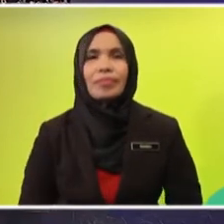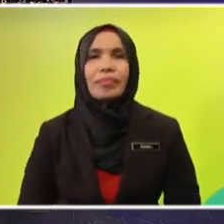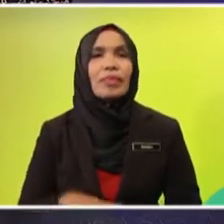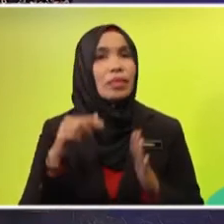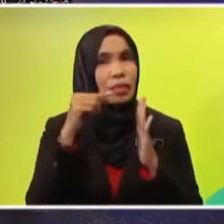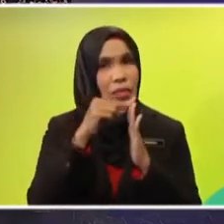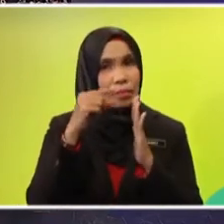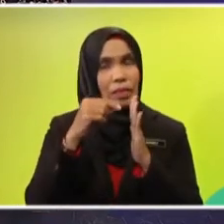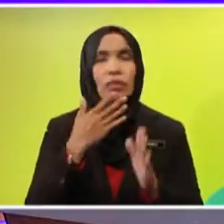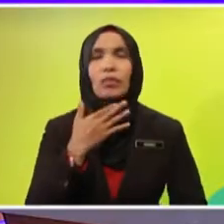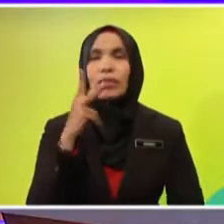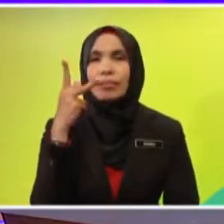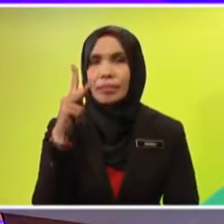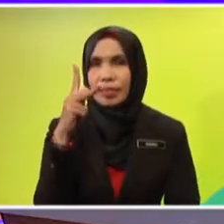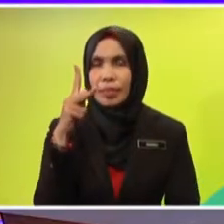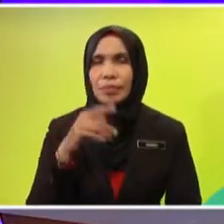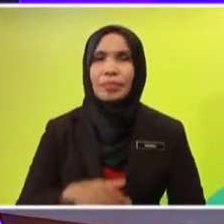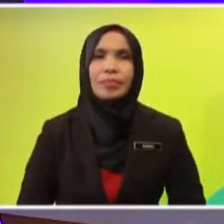kuning sama suku